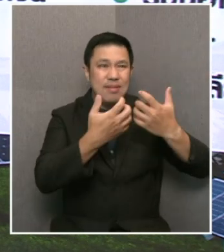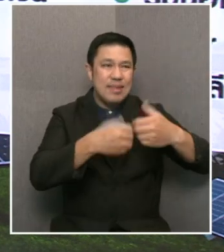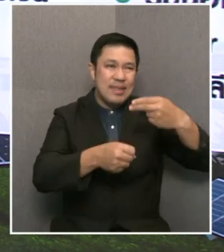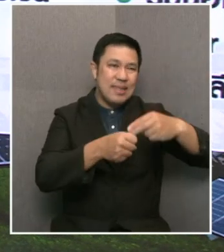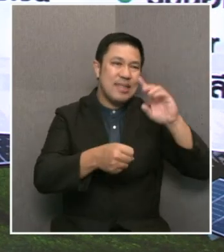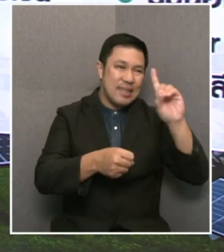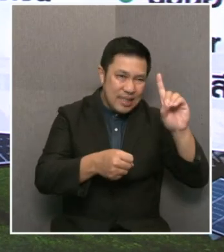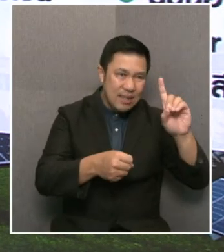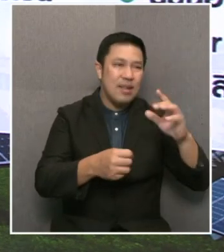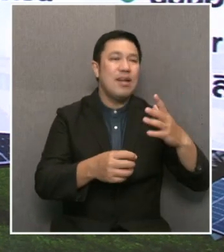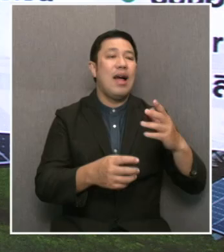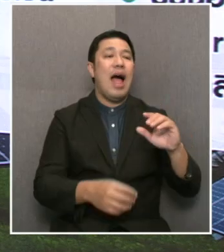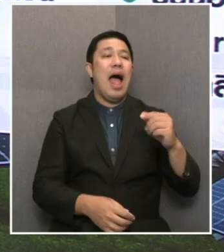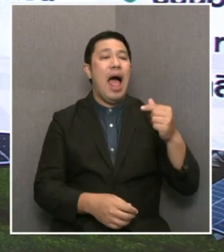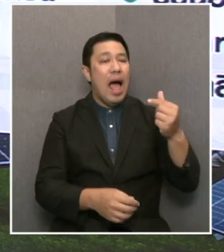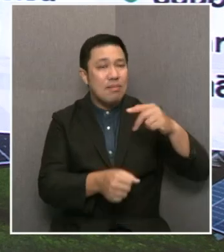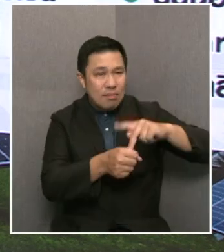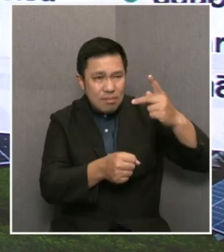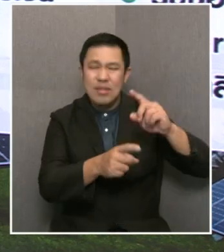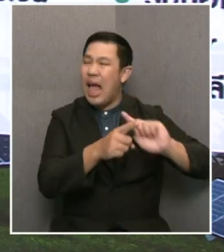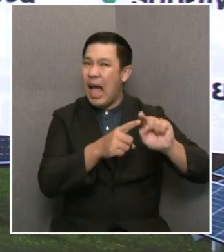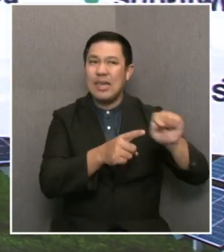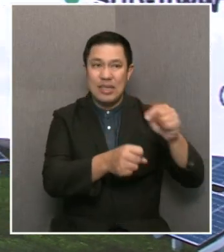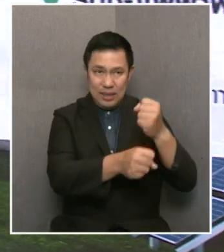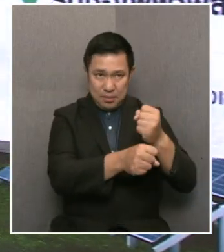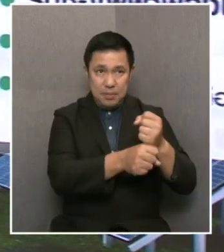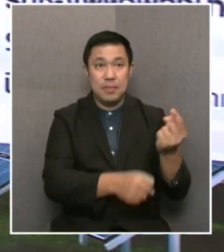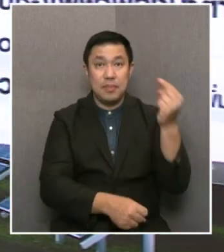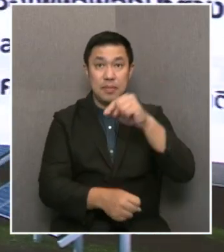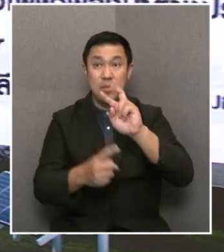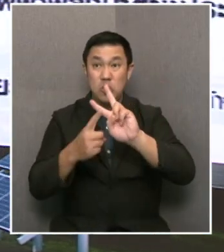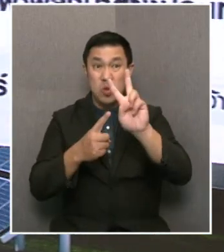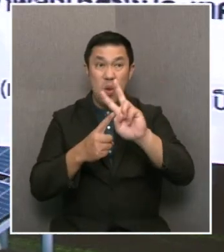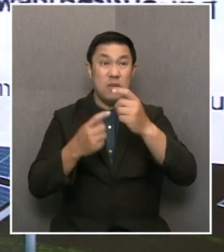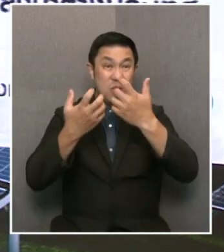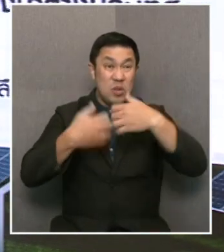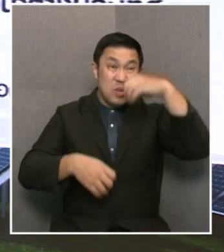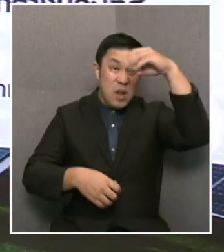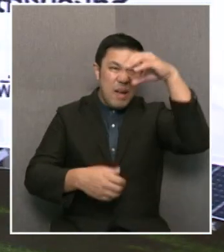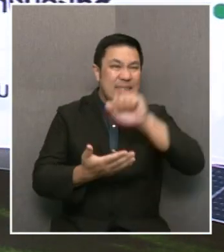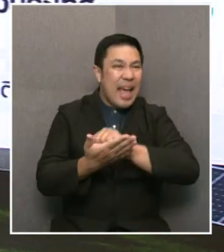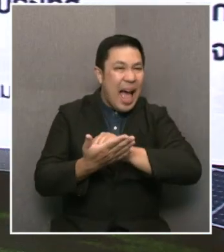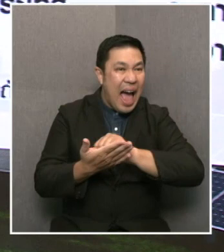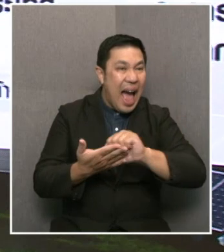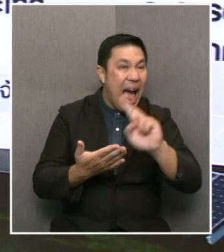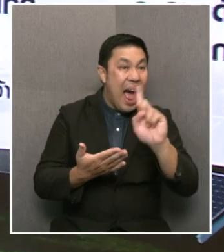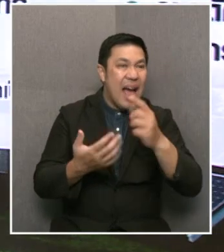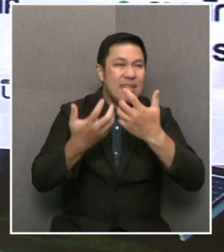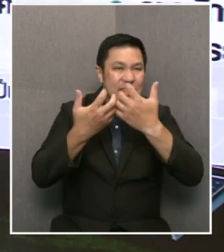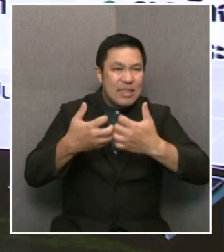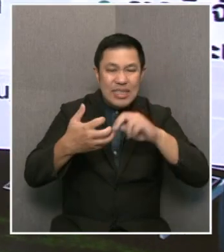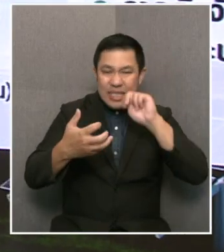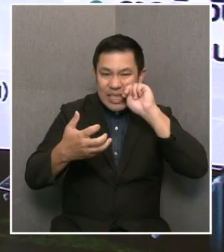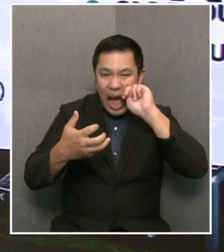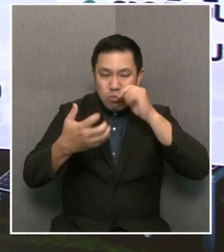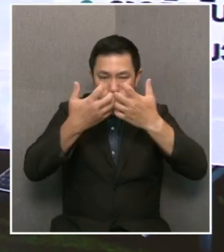อนจินก๊าซธรรมชาติและไฮโดรเจนนะคะส่วนโรงงานไฟฟ้าพลังงานสะอาดค่ะก็จะเป็นโรงงานไฟฟ้าพลังงาน